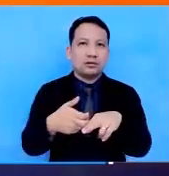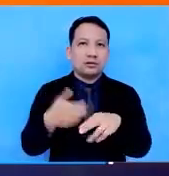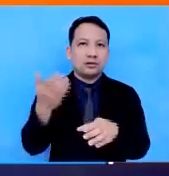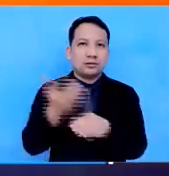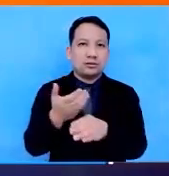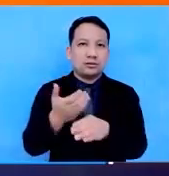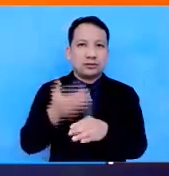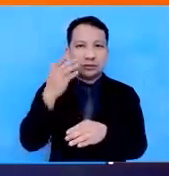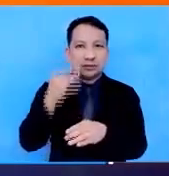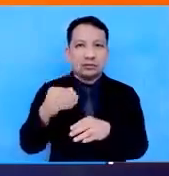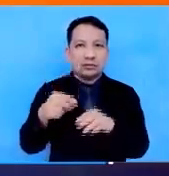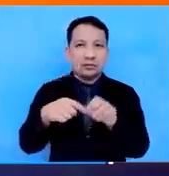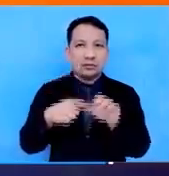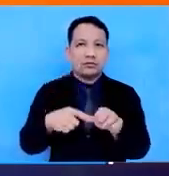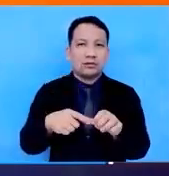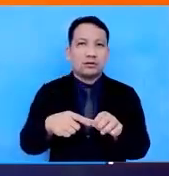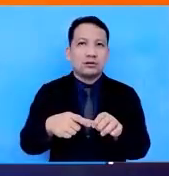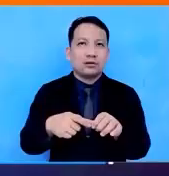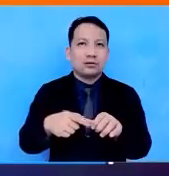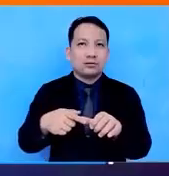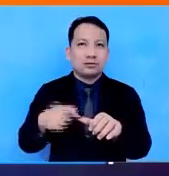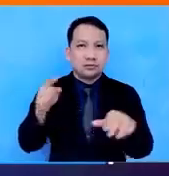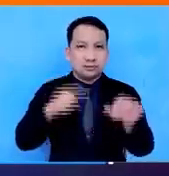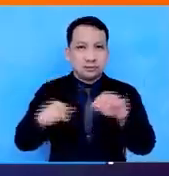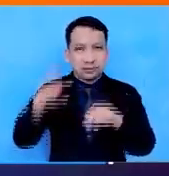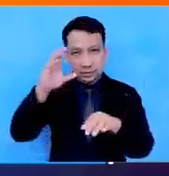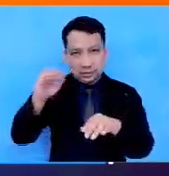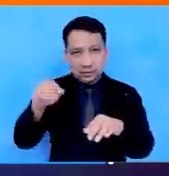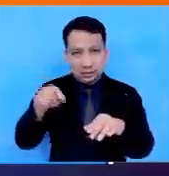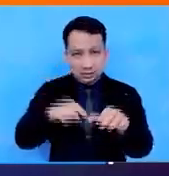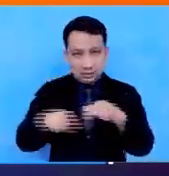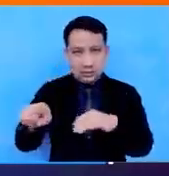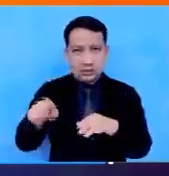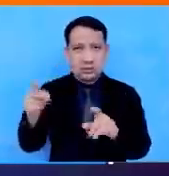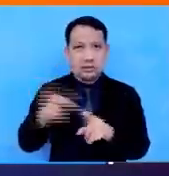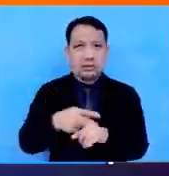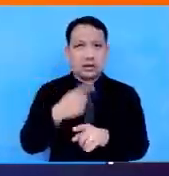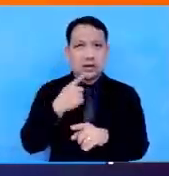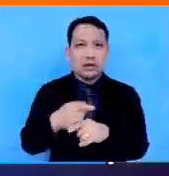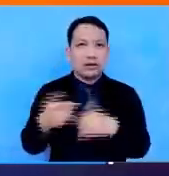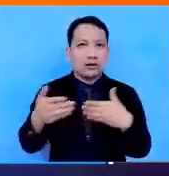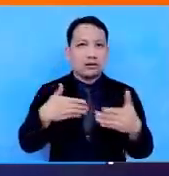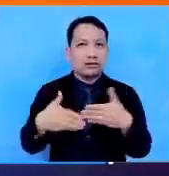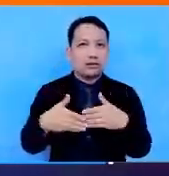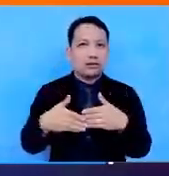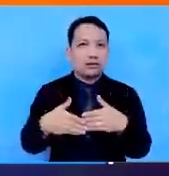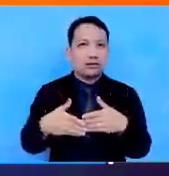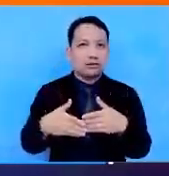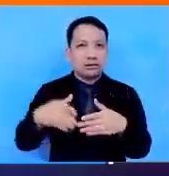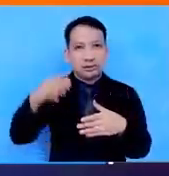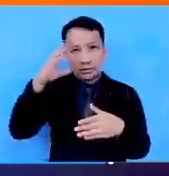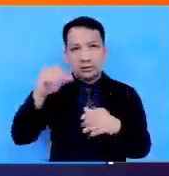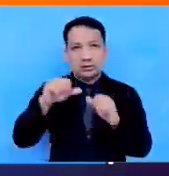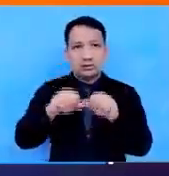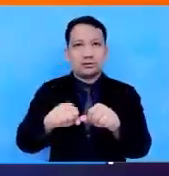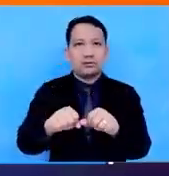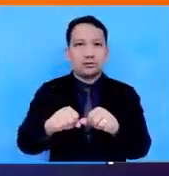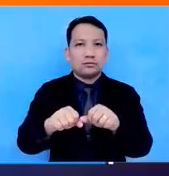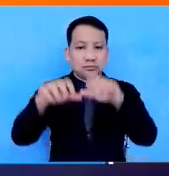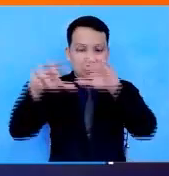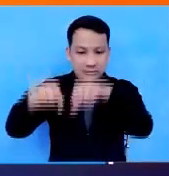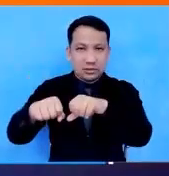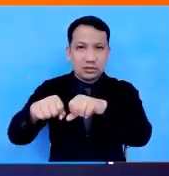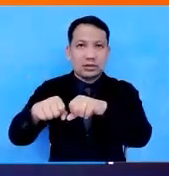lalaking kinaladkad. Sinubukan pa nga ng rider na takasan ang biktima, pero ayaw padaig ng lalaki kaya sumabit siya sa